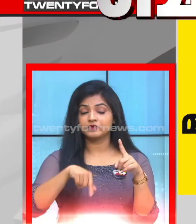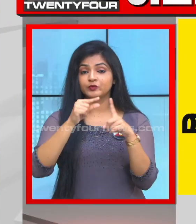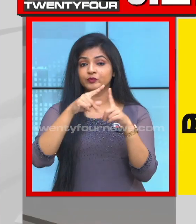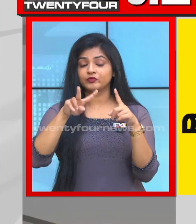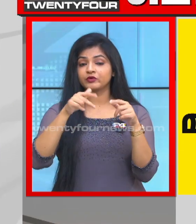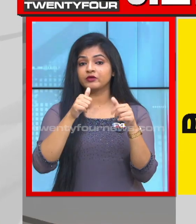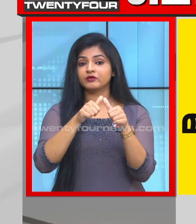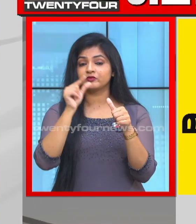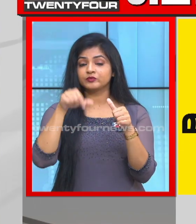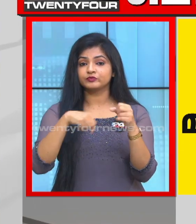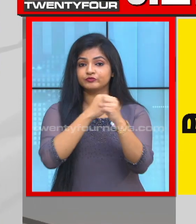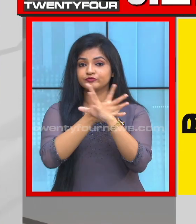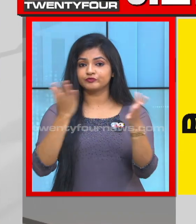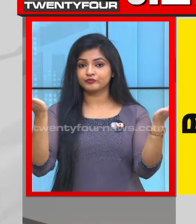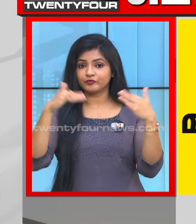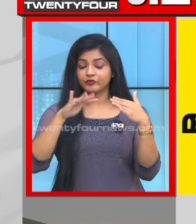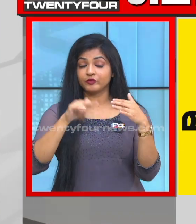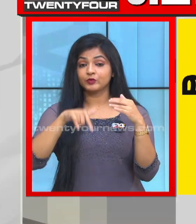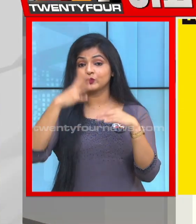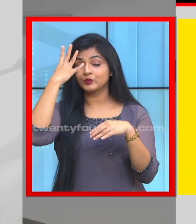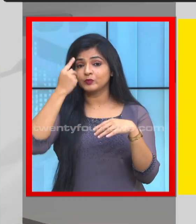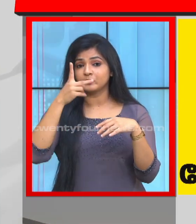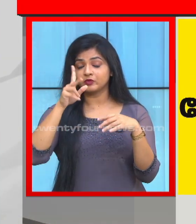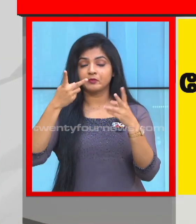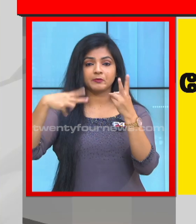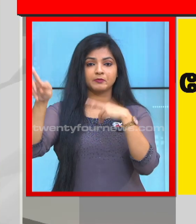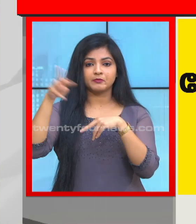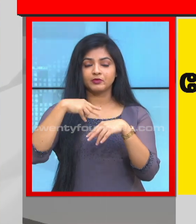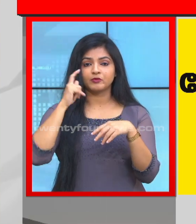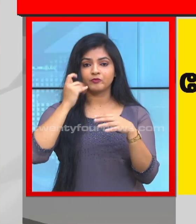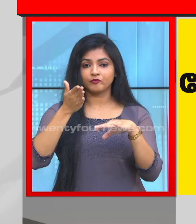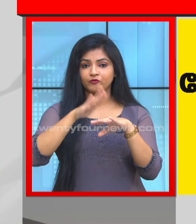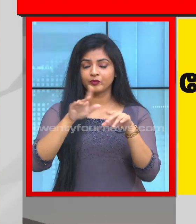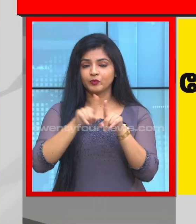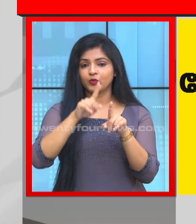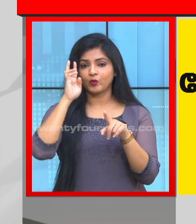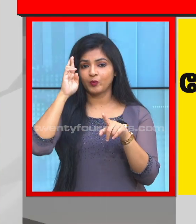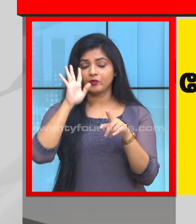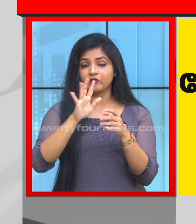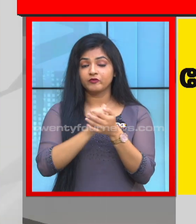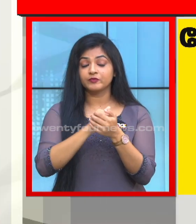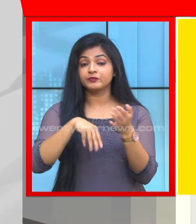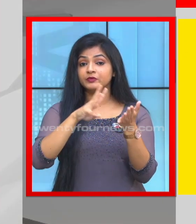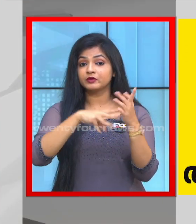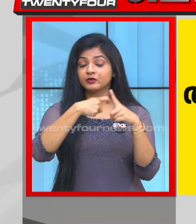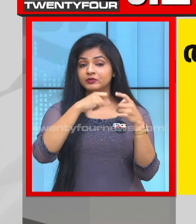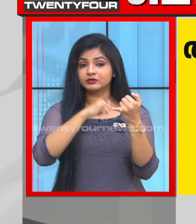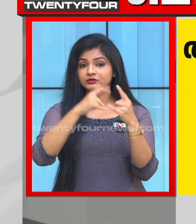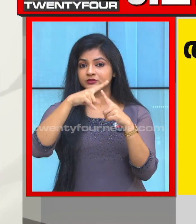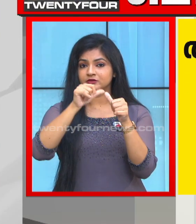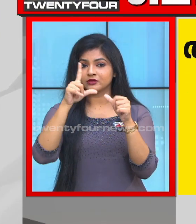ഇന്ന് അർദ്ധരാത്രിയോടുകൂടി അദ്ദേഹം ചെന്നൈയിൽ നിന്ന് മടങ്ങിയെത്തുമെന്നുള്ളതാണ് നിലവിൽ പ്രതീക്ഷിക്കുന്നത്. ഒപ്പം തന്നെ MK സ്റ്റാലിനുമായി ഒരു